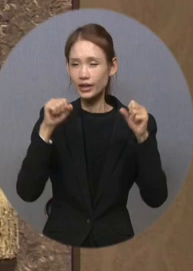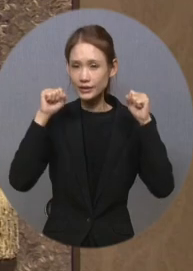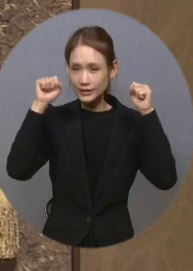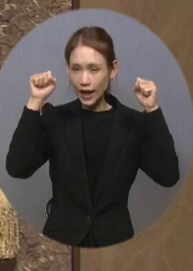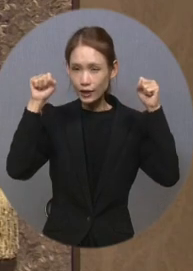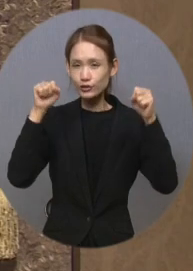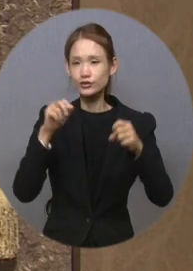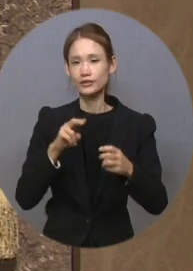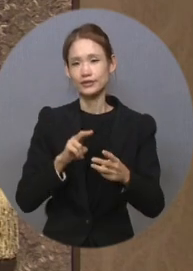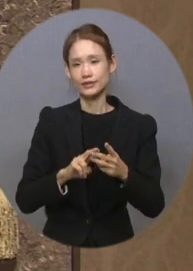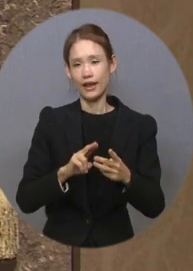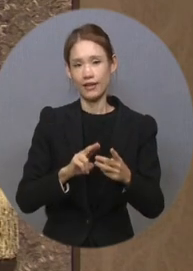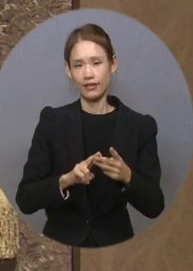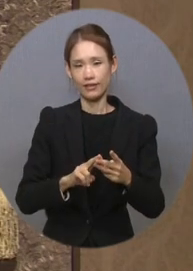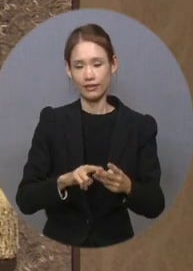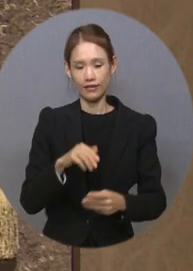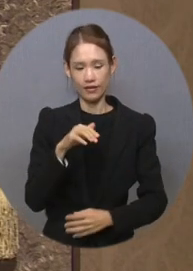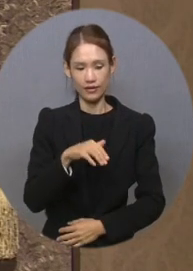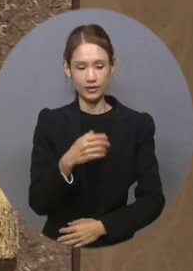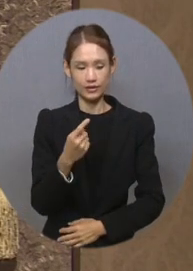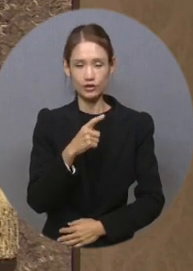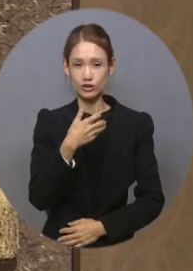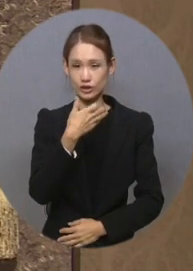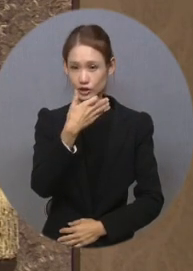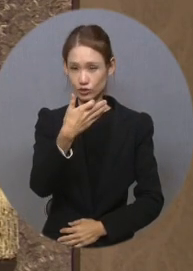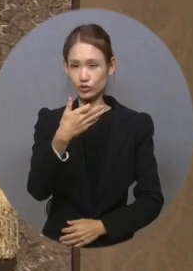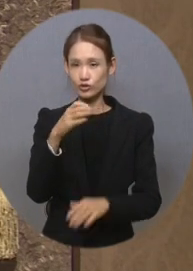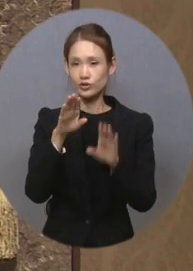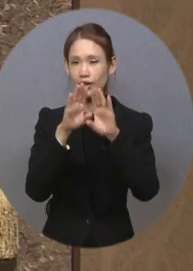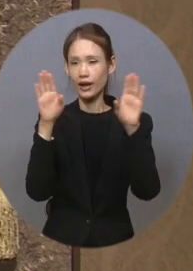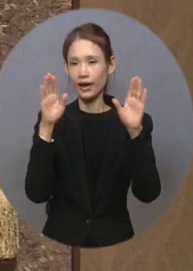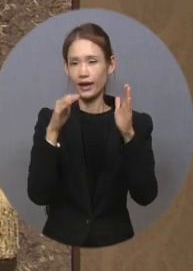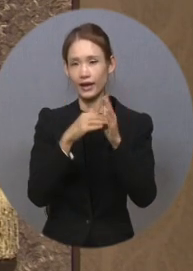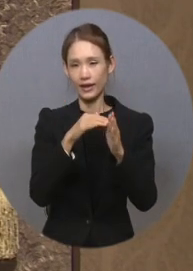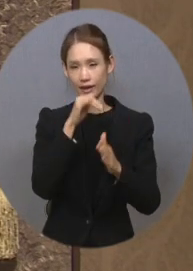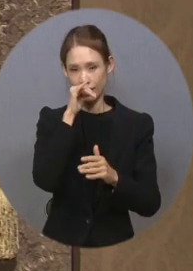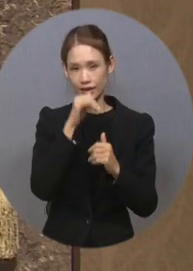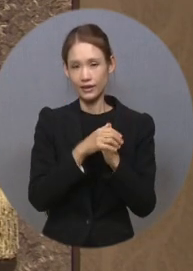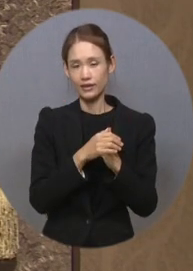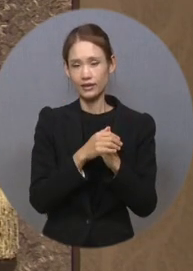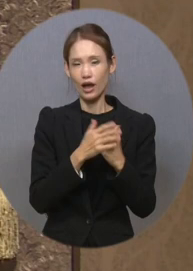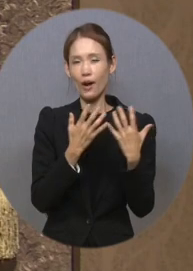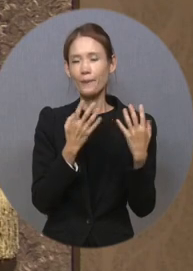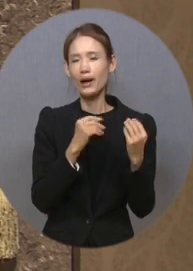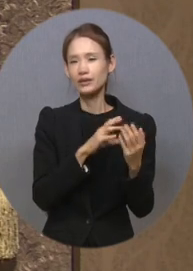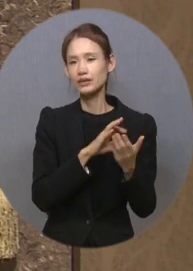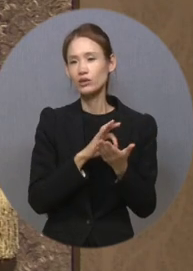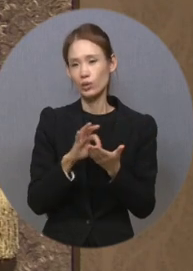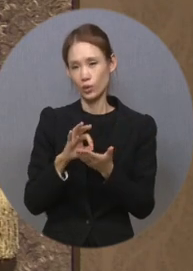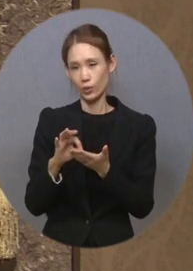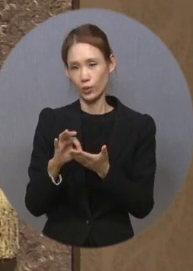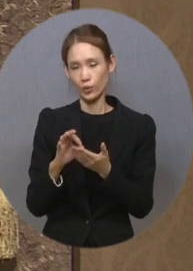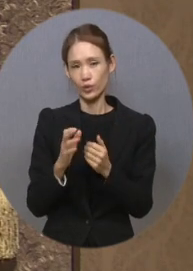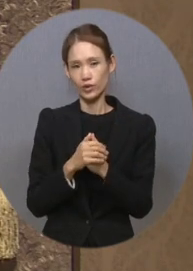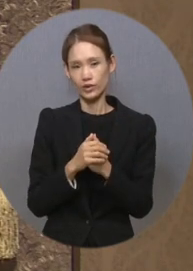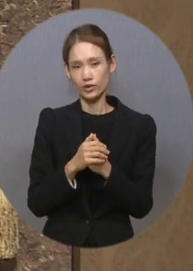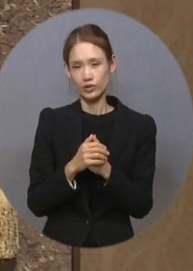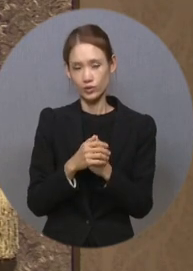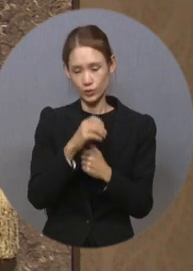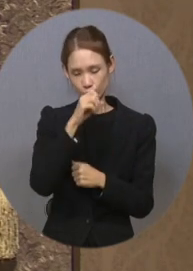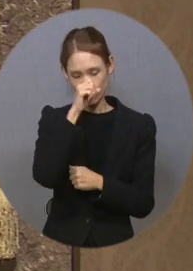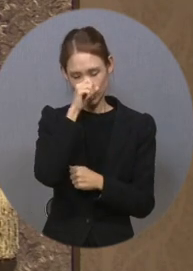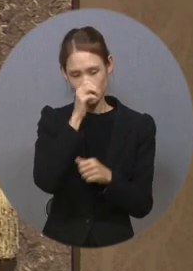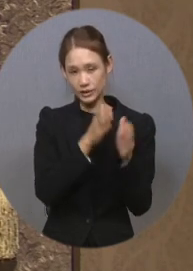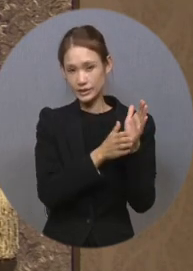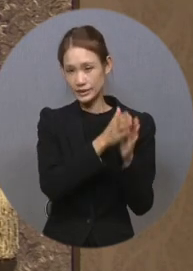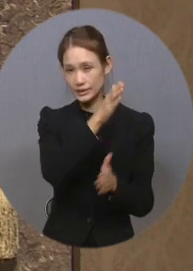문화체육센터를 2019년에 개관을 했거든요. 정말 어르신들 많이 이용하시고 네. 아주 좋은 시설에서